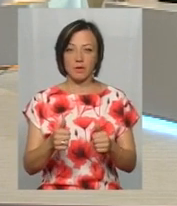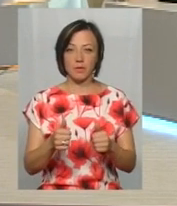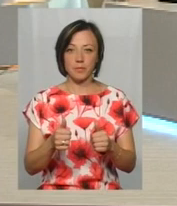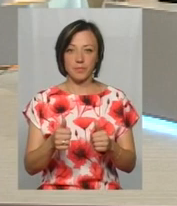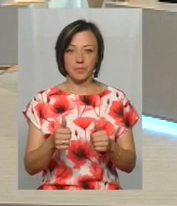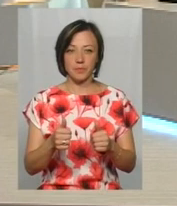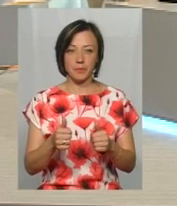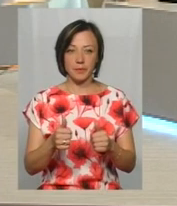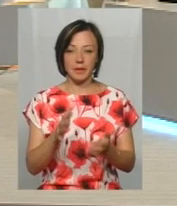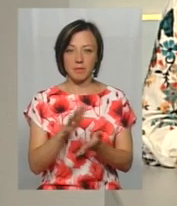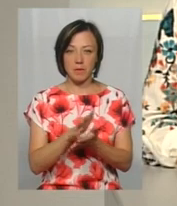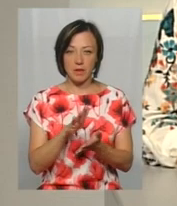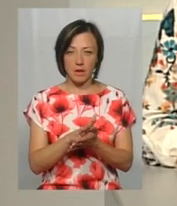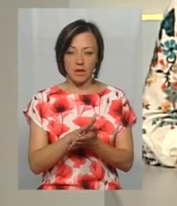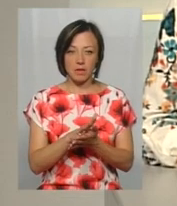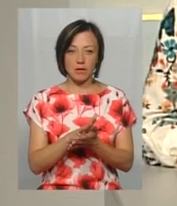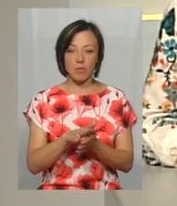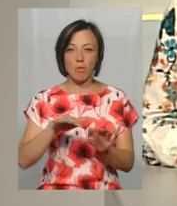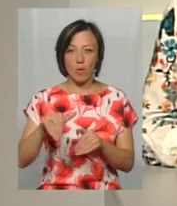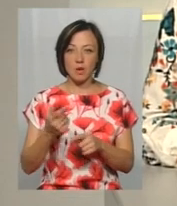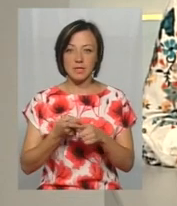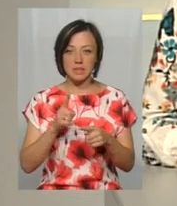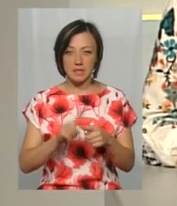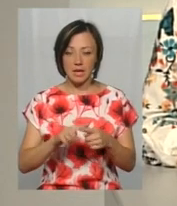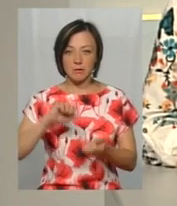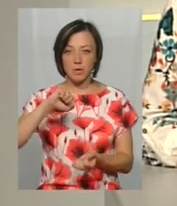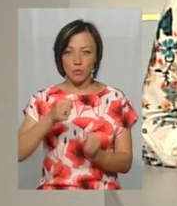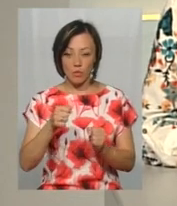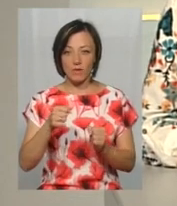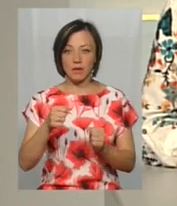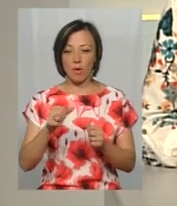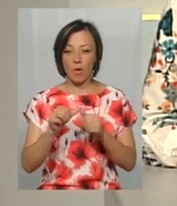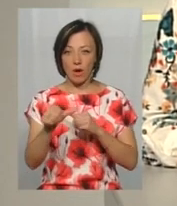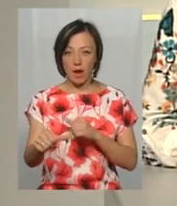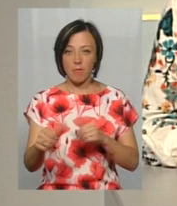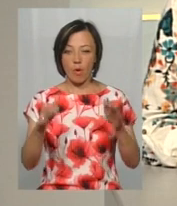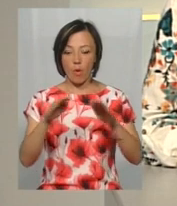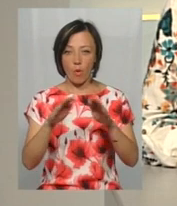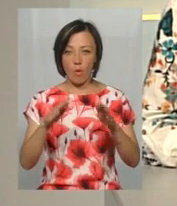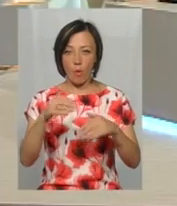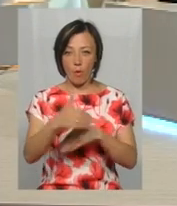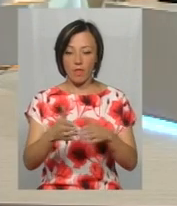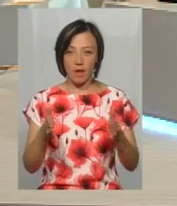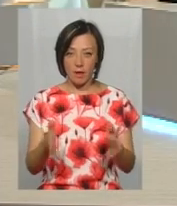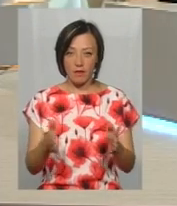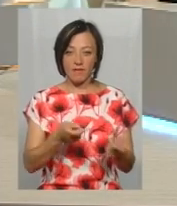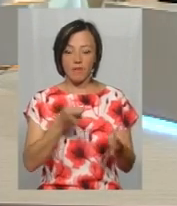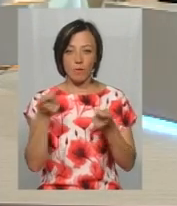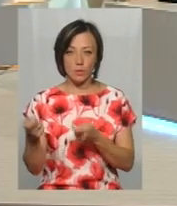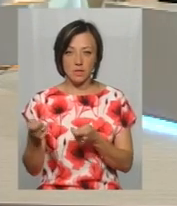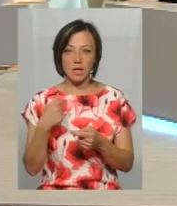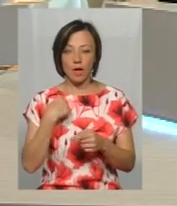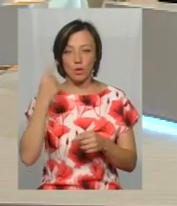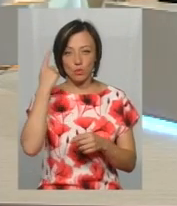цей шматок сміття, і потім цей вже спресований в окремий контейнер, і потім це вже спресоване вивозиться.